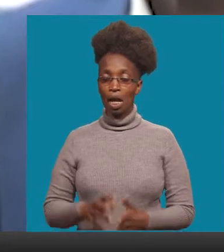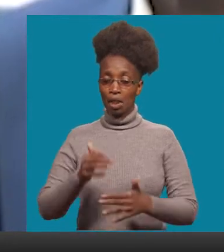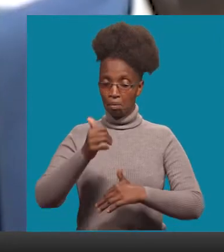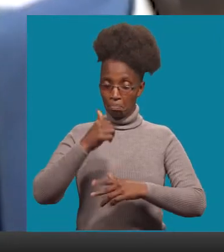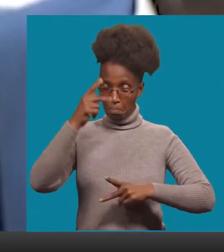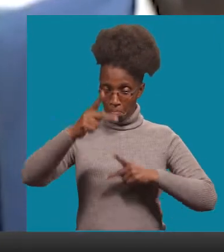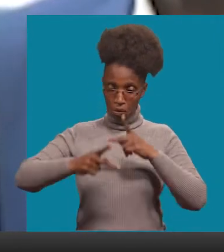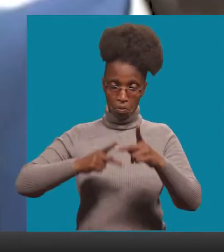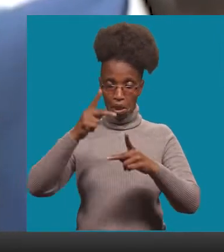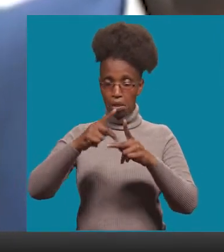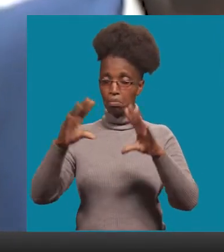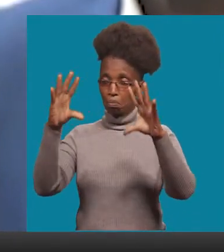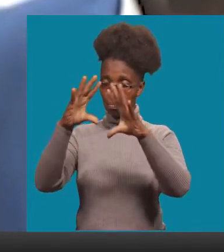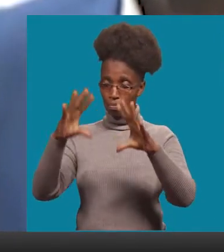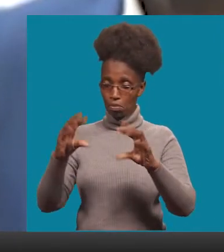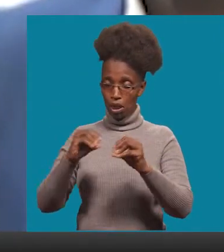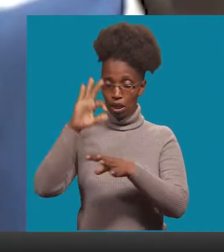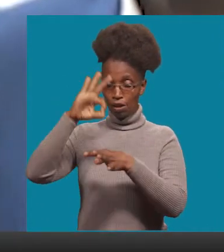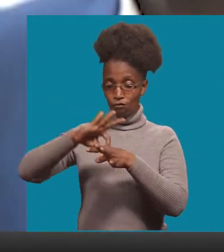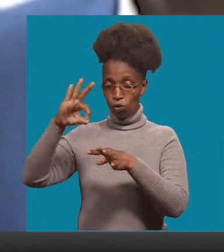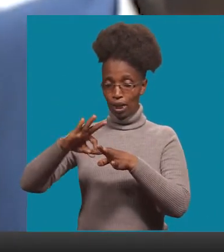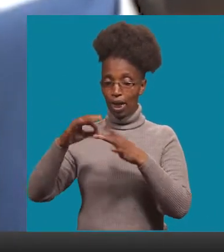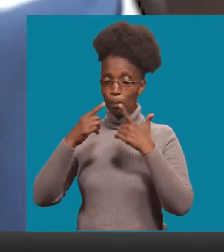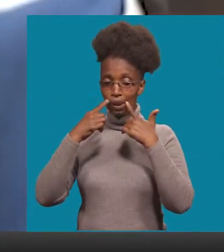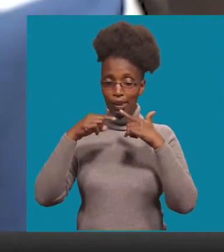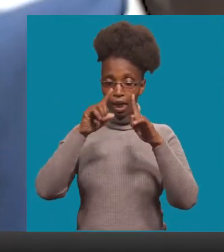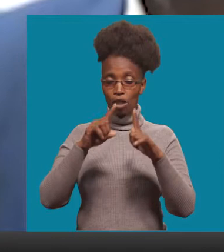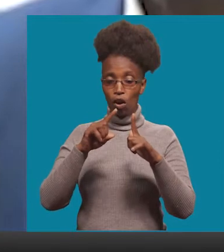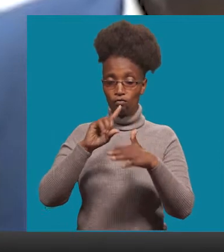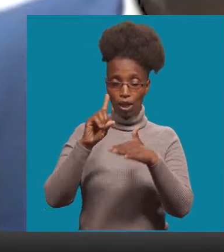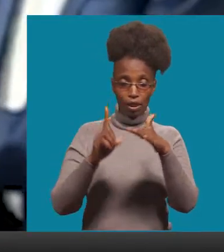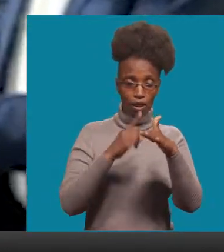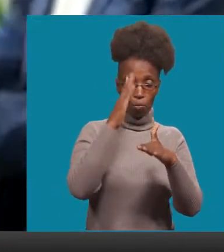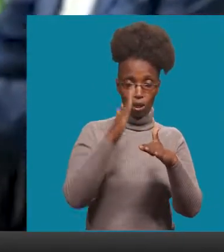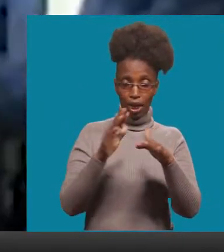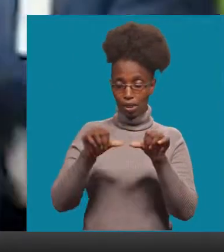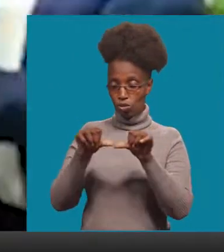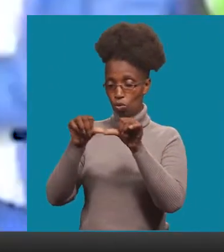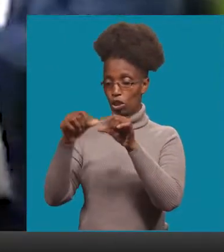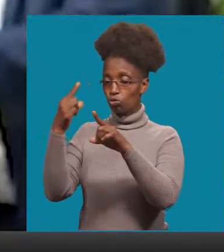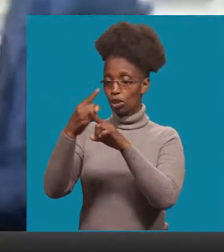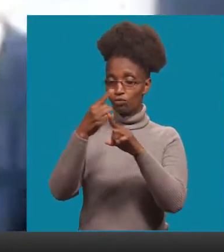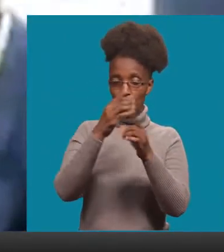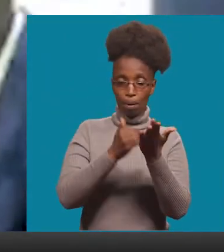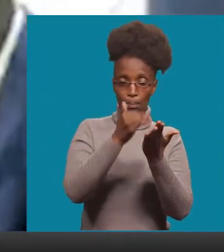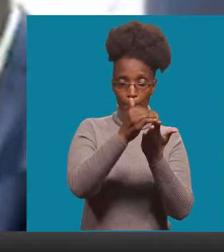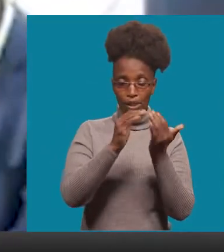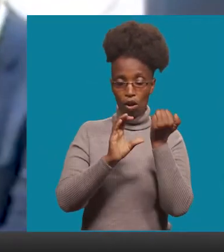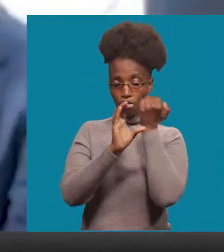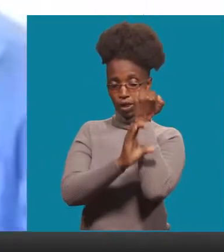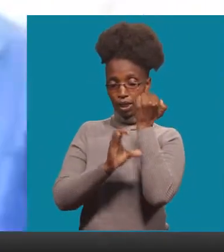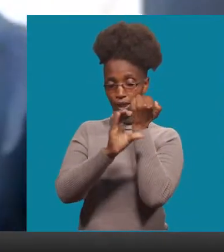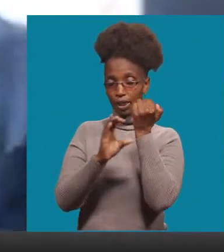Shughuli ya ujumlishaji wa kura na kutangazwa kwa washindi ikiendelea katika maeneo tofauti humu